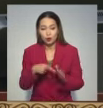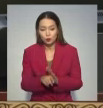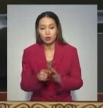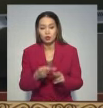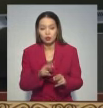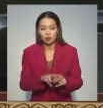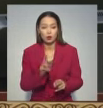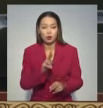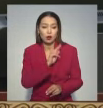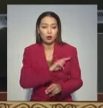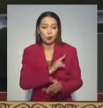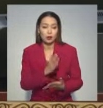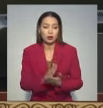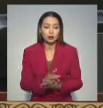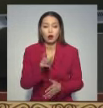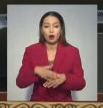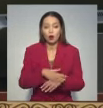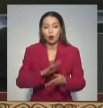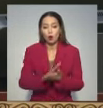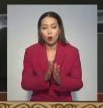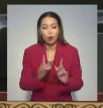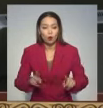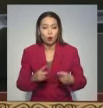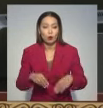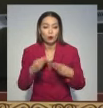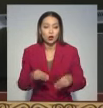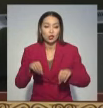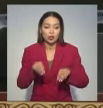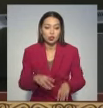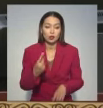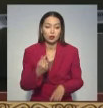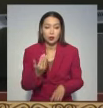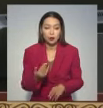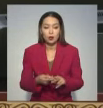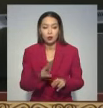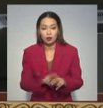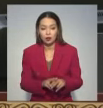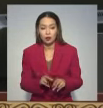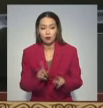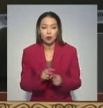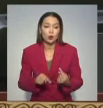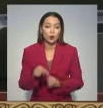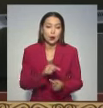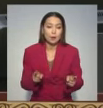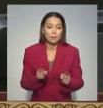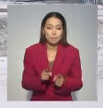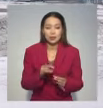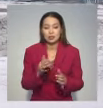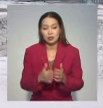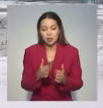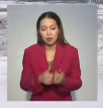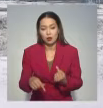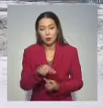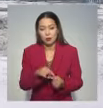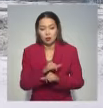төмен еңбекте жүр. Халықтың әл-ауқатын арттыруға мүмкіндік беретін шешімдердің бірі микро және шағын кәсіпкерлікті дамыту болып есептеледі.